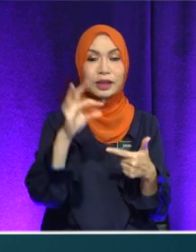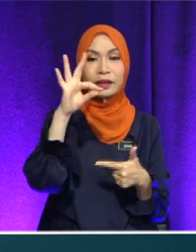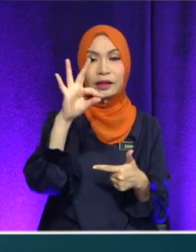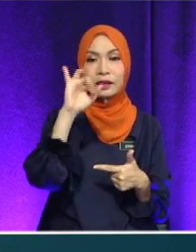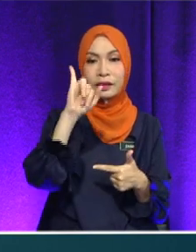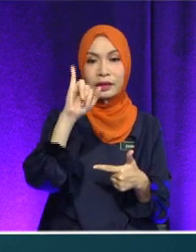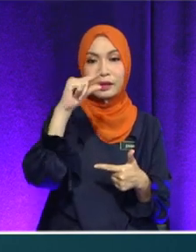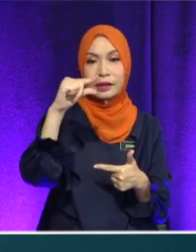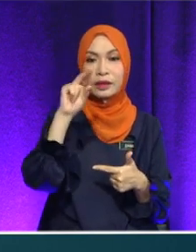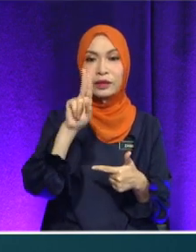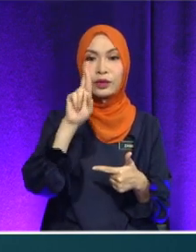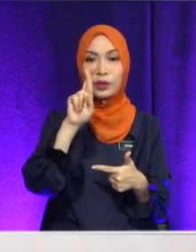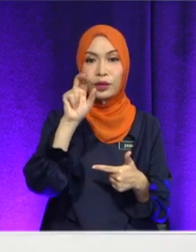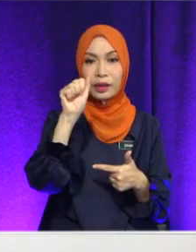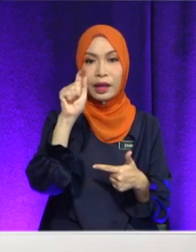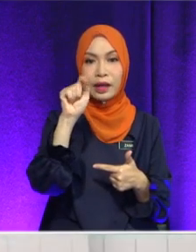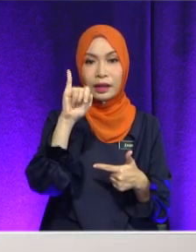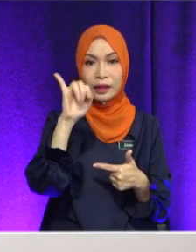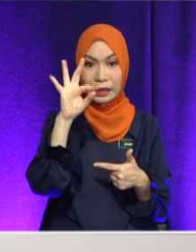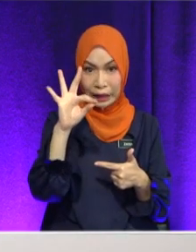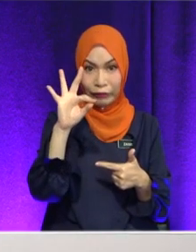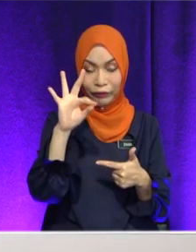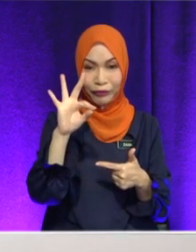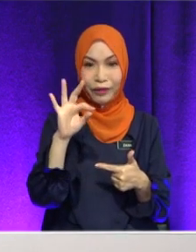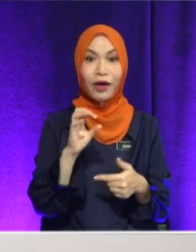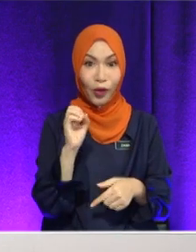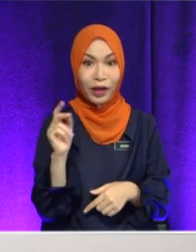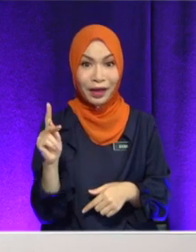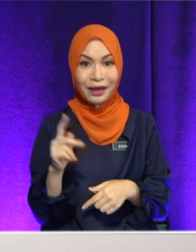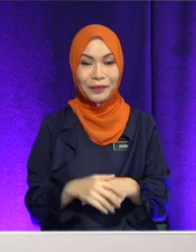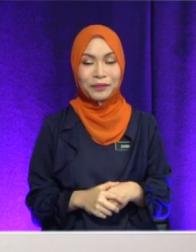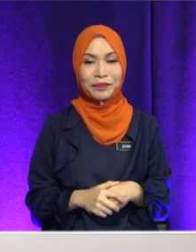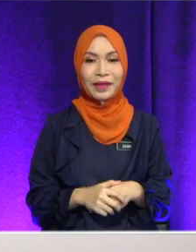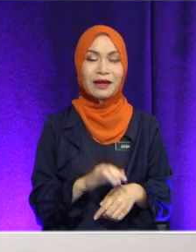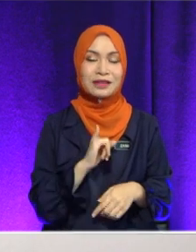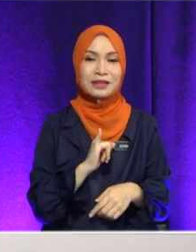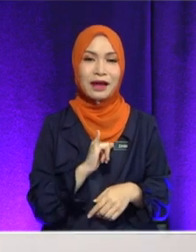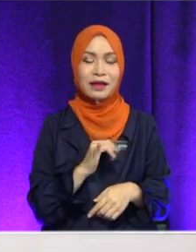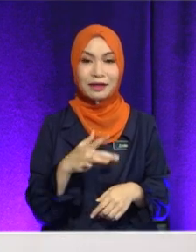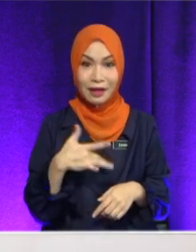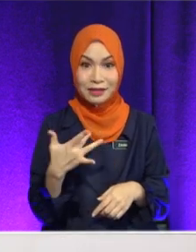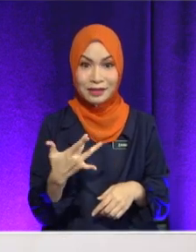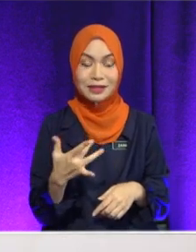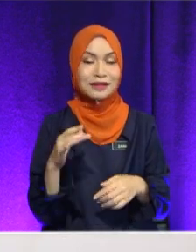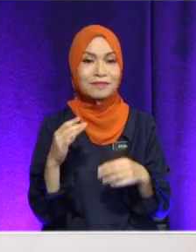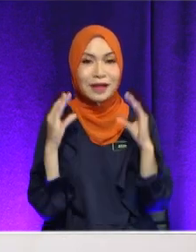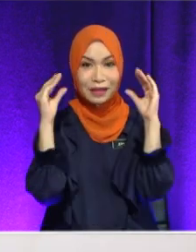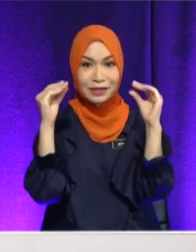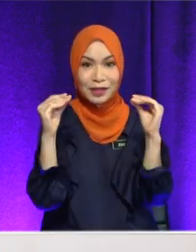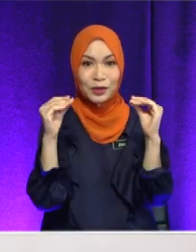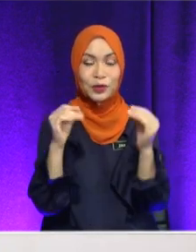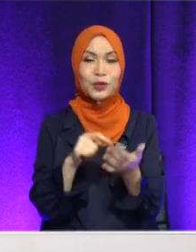sama ada di dalam bentuk ada gambar orang ataupun dalam bentuk macam nombo Iya